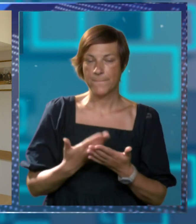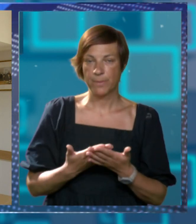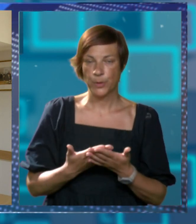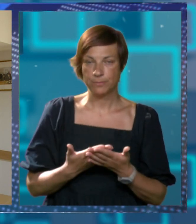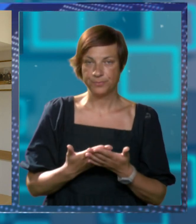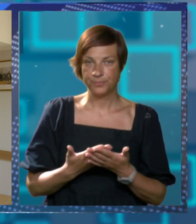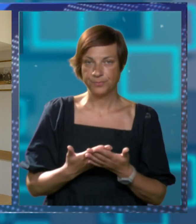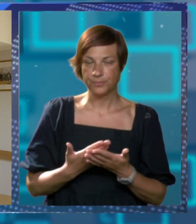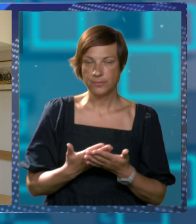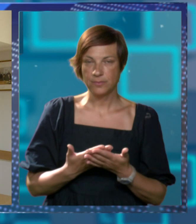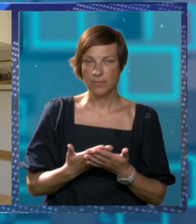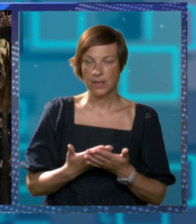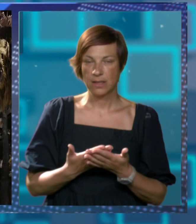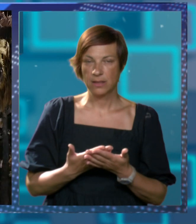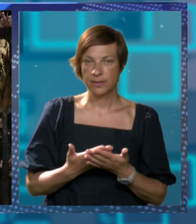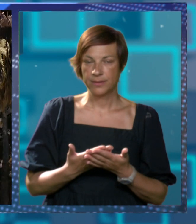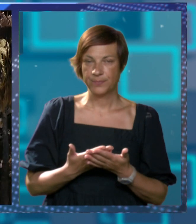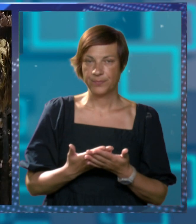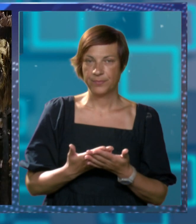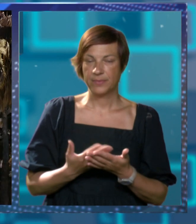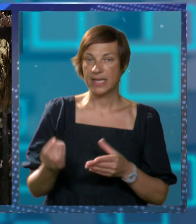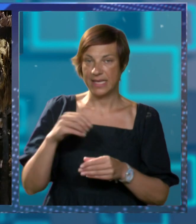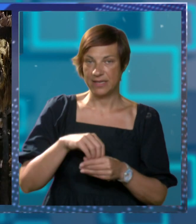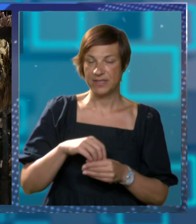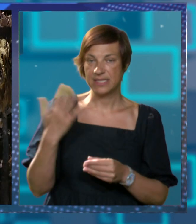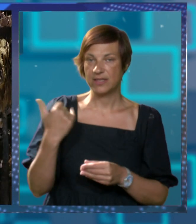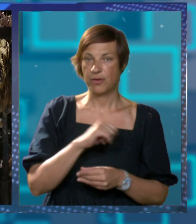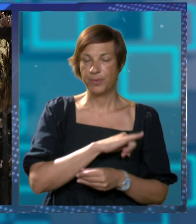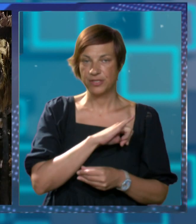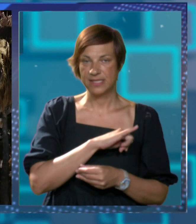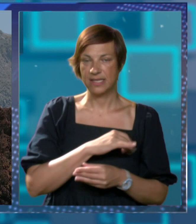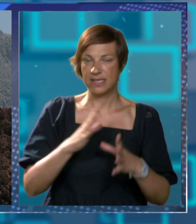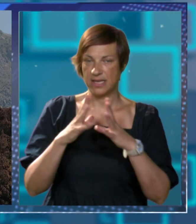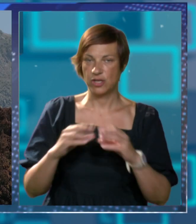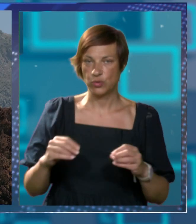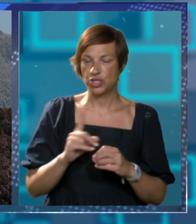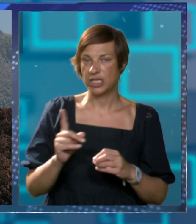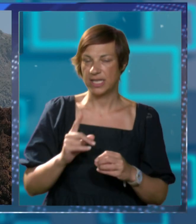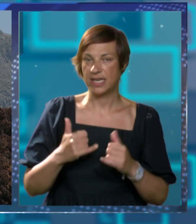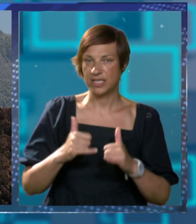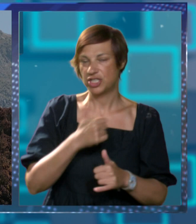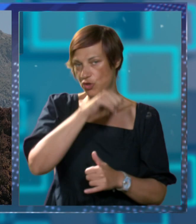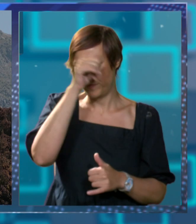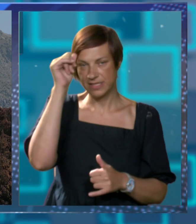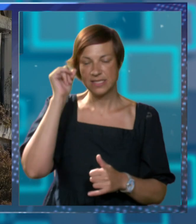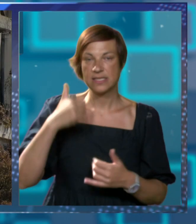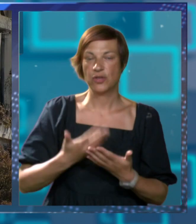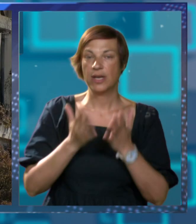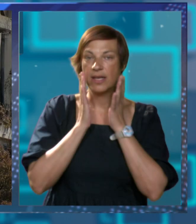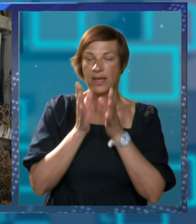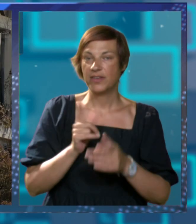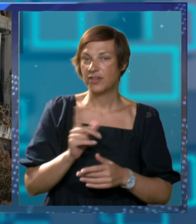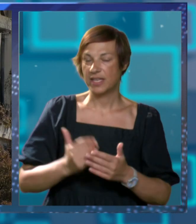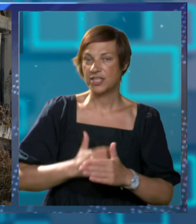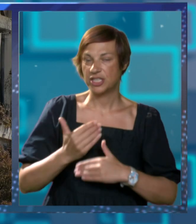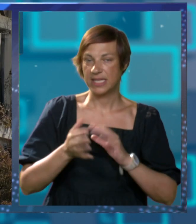to je Four Season. Iako je investitor bio zainteresiran, rušenje ipak neće ove sezone, a